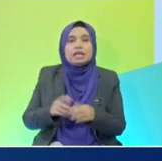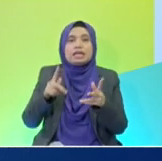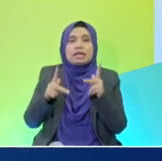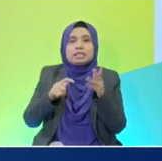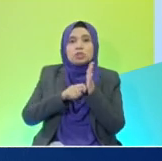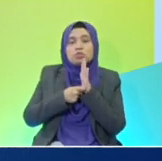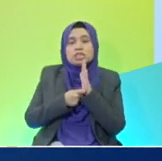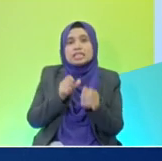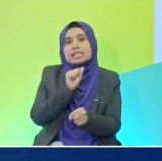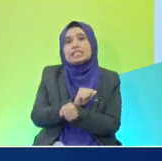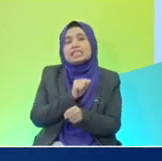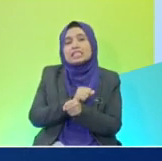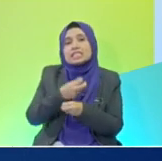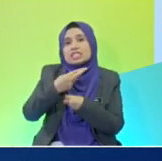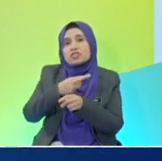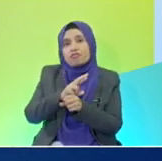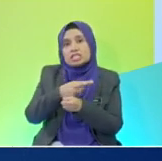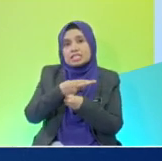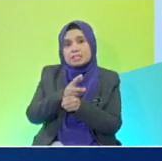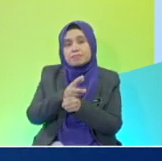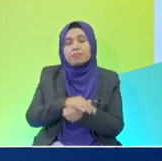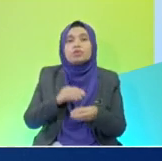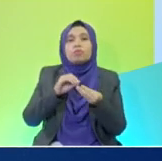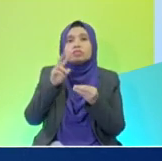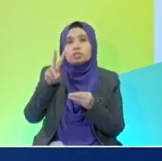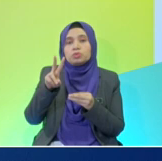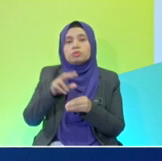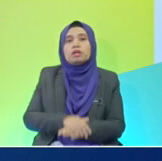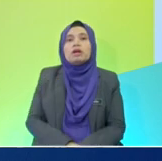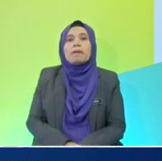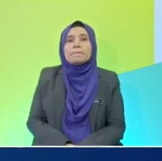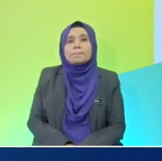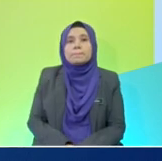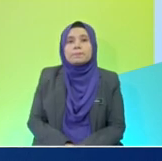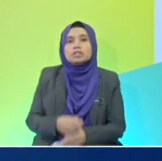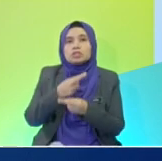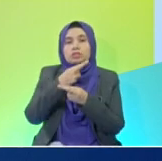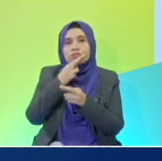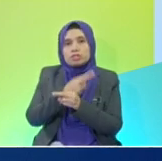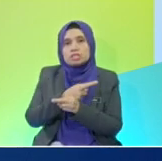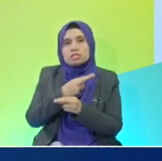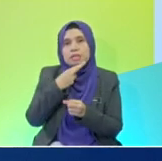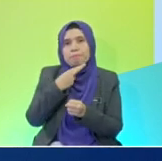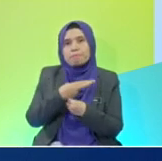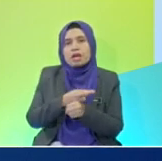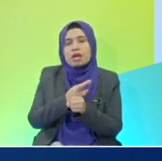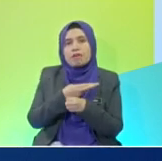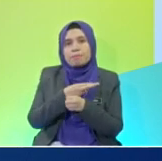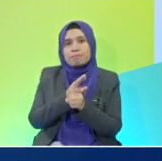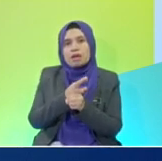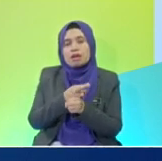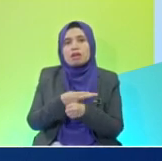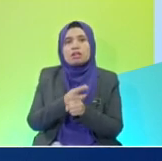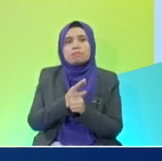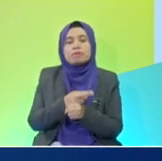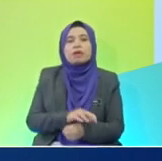menservice jadi jawaban-jawaban yang diberikan adalah yang pertama sekali membuka perumah pada unit luar dan tutup pendawaan dengan